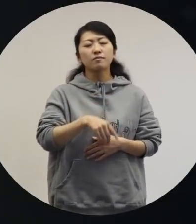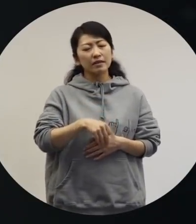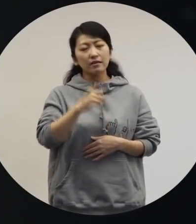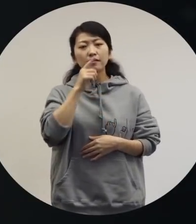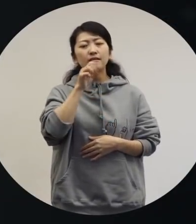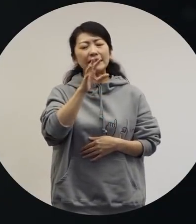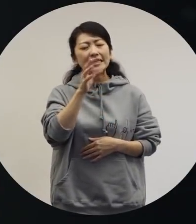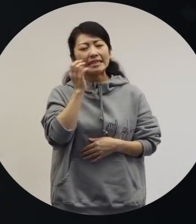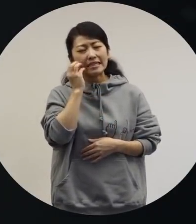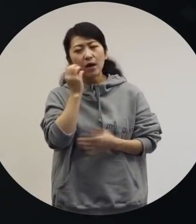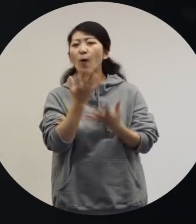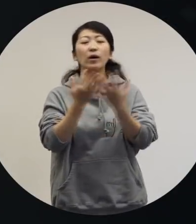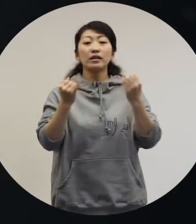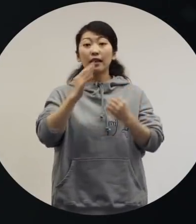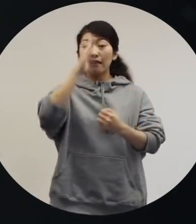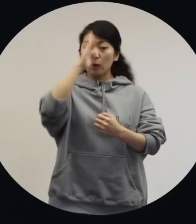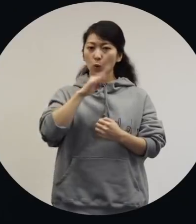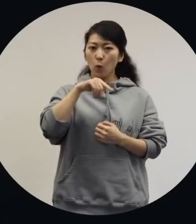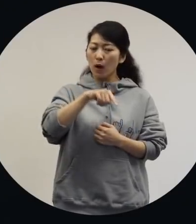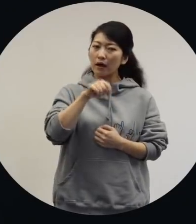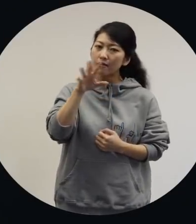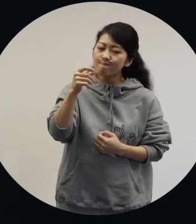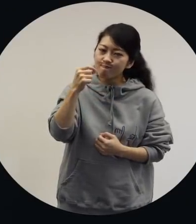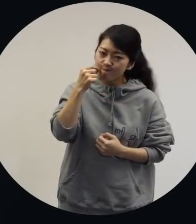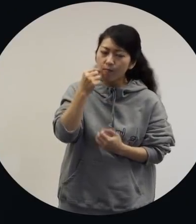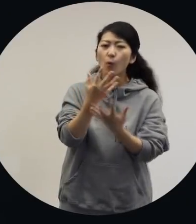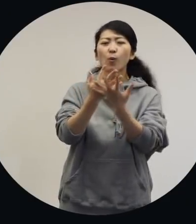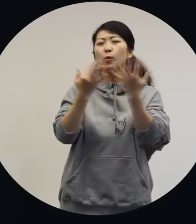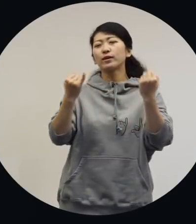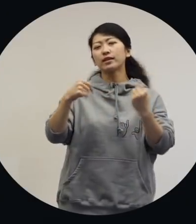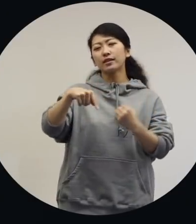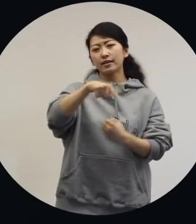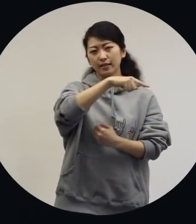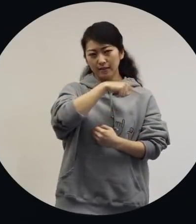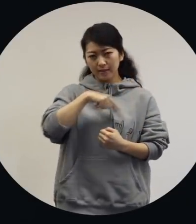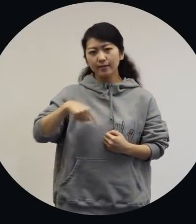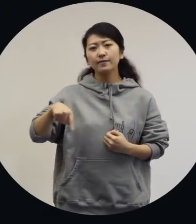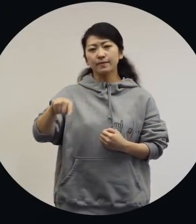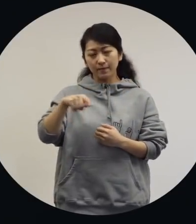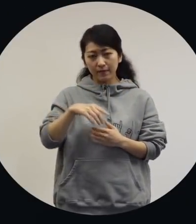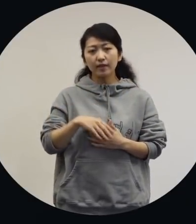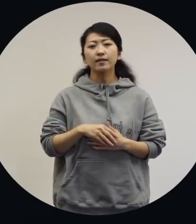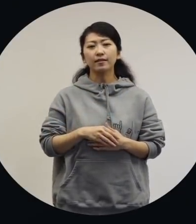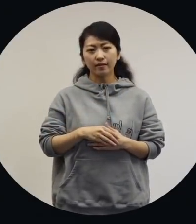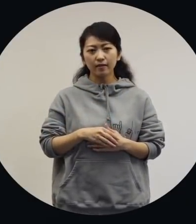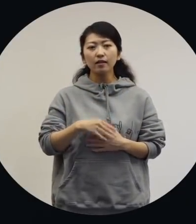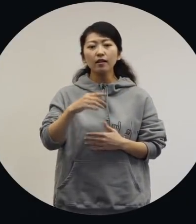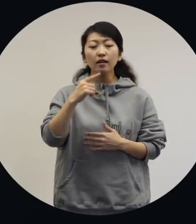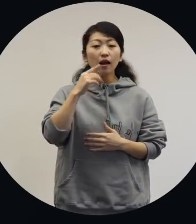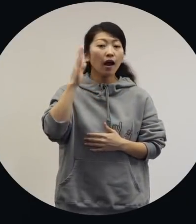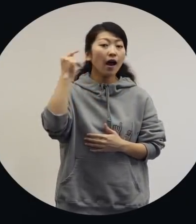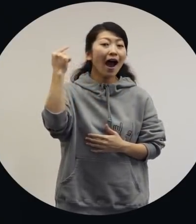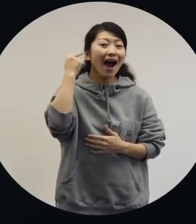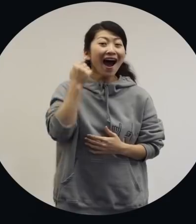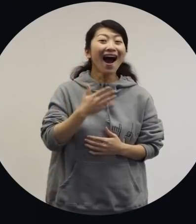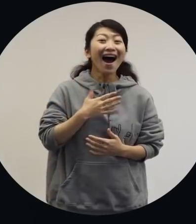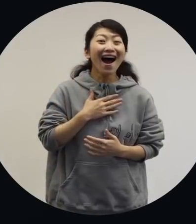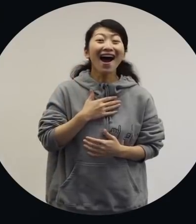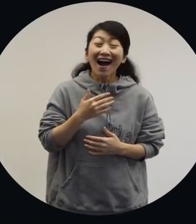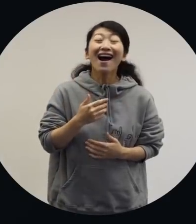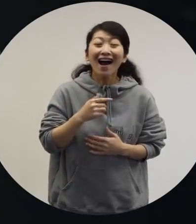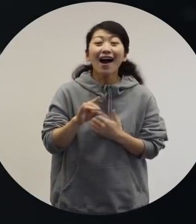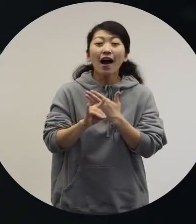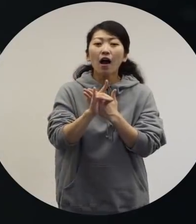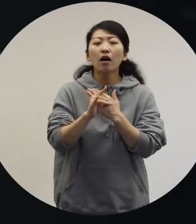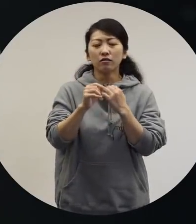やっぱり言えない人がすごく多い、特に難聴の人は多いので、聞こえてるふりをしてる人が圧倒